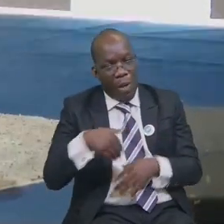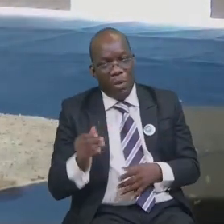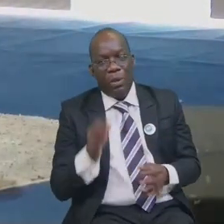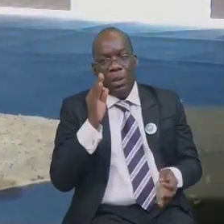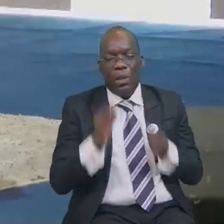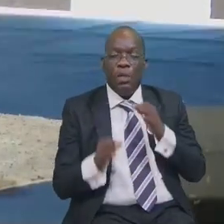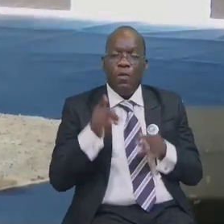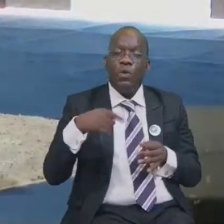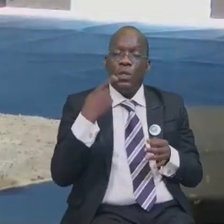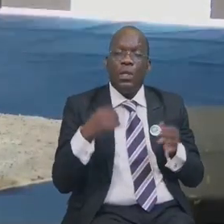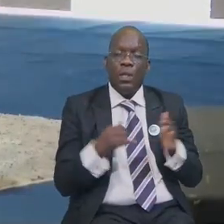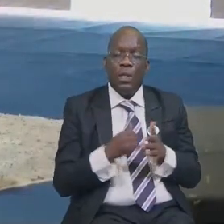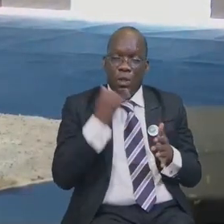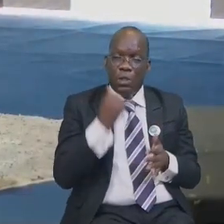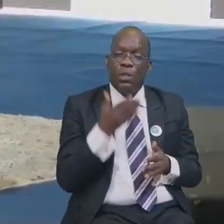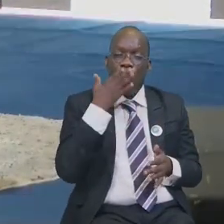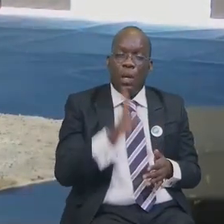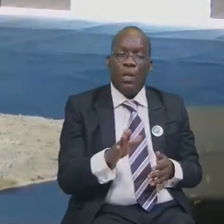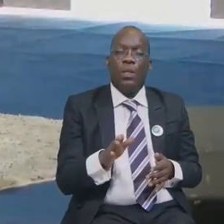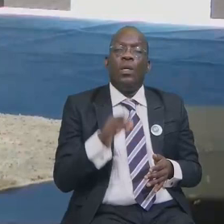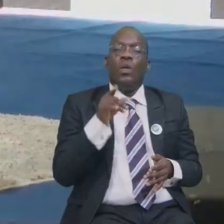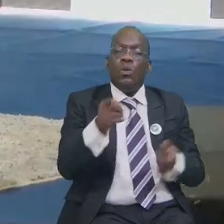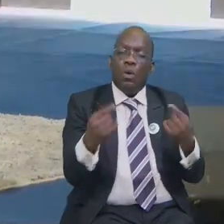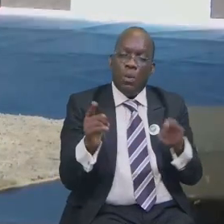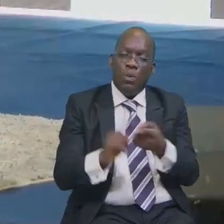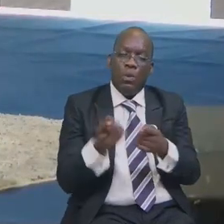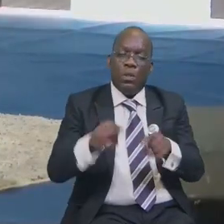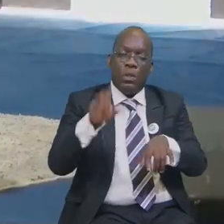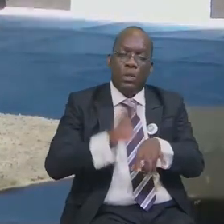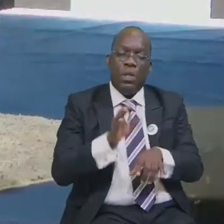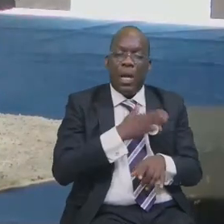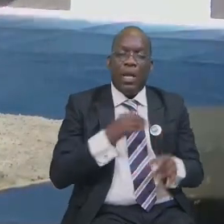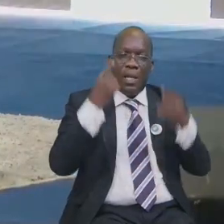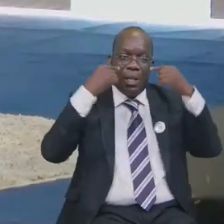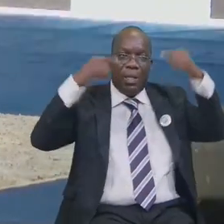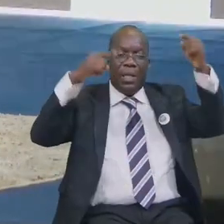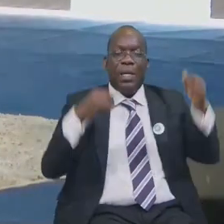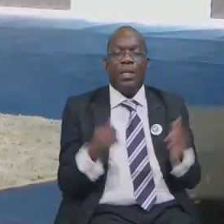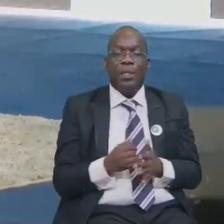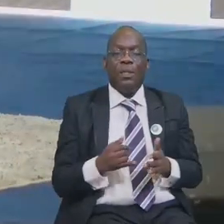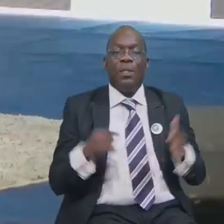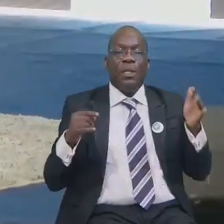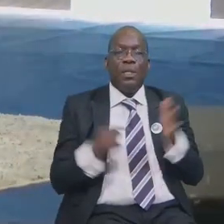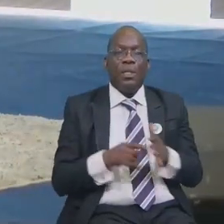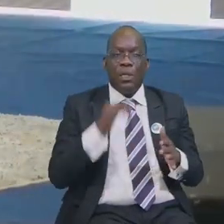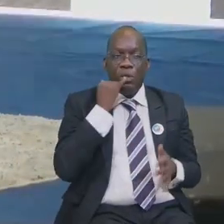dis-le, viens dans l'église et déclare-le. Ceci, c'est